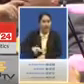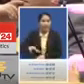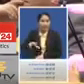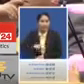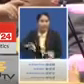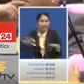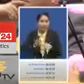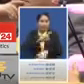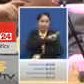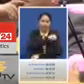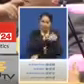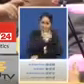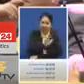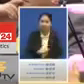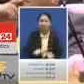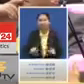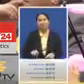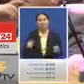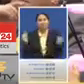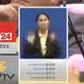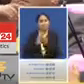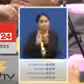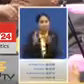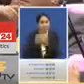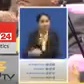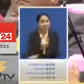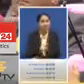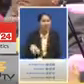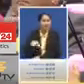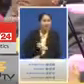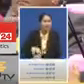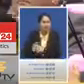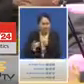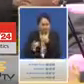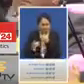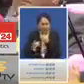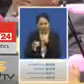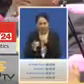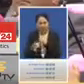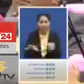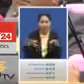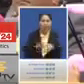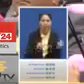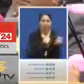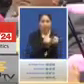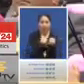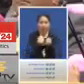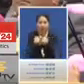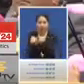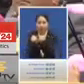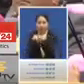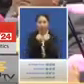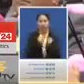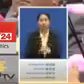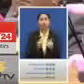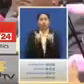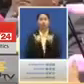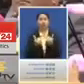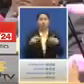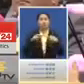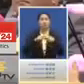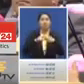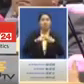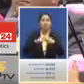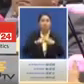แพทย์มันจะเป็นกัญชาทางอะไรอ่ะติดกันทั้งบ้านแม้ขณะนี้ยังไม่มีก็ติดกัน